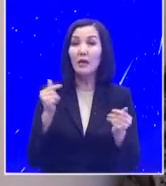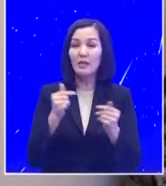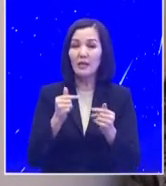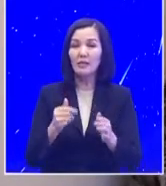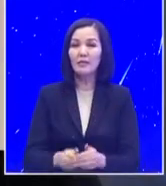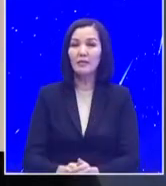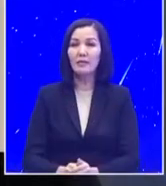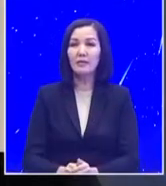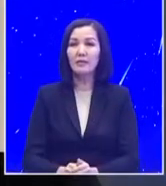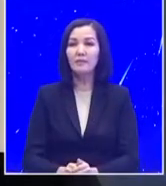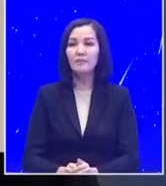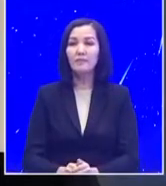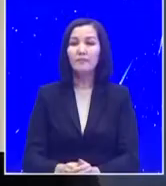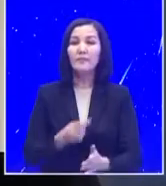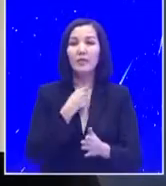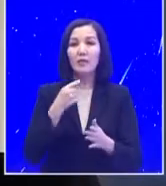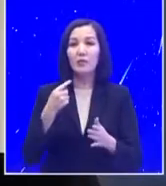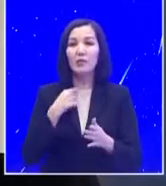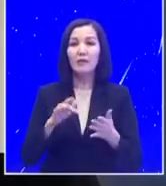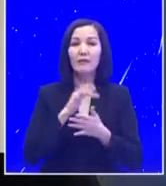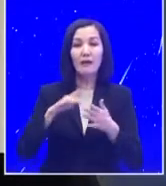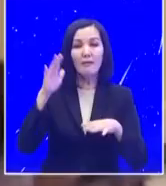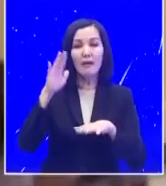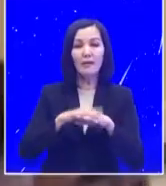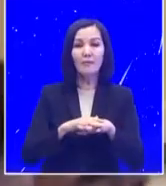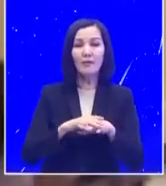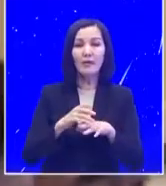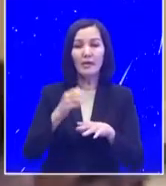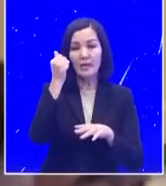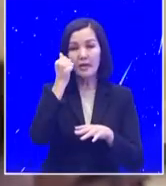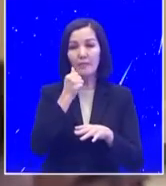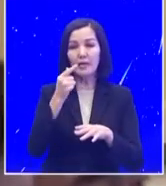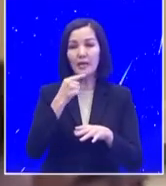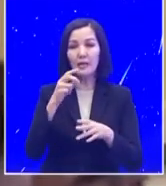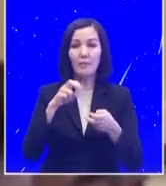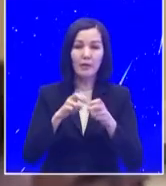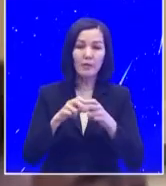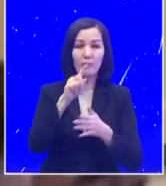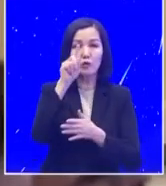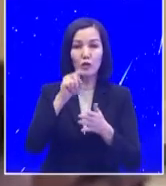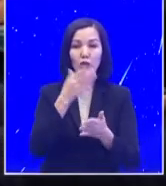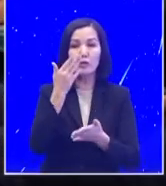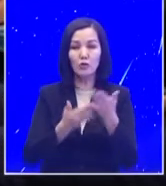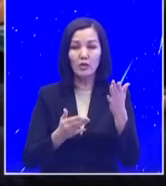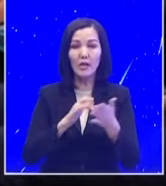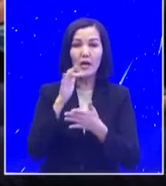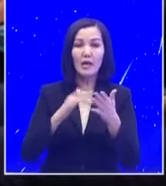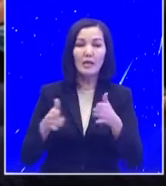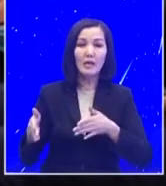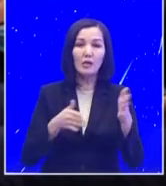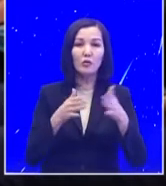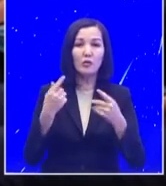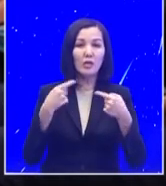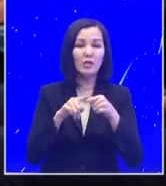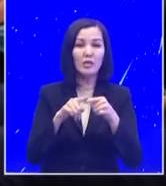лайықтысыз. Талдықорғандықтар қала әкімі есебінде ризашылықтарымен қатар көкейтесті сауалдарын қойды. Шаһардағы жолдар,